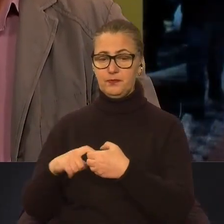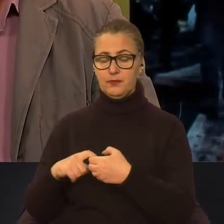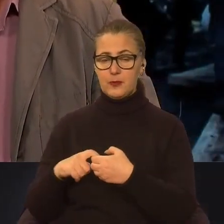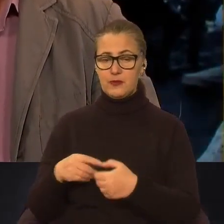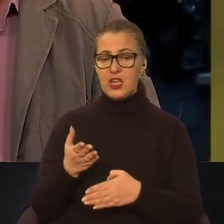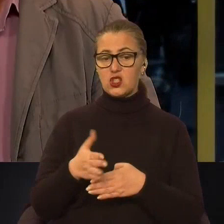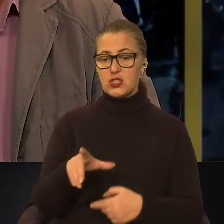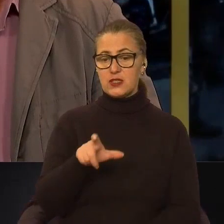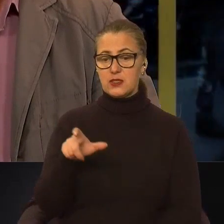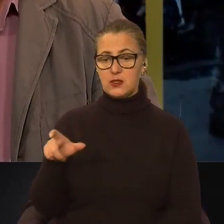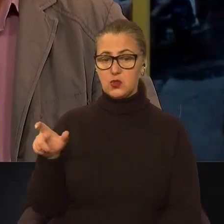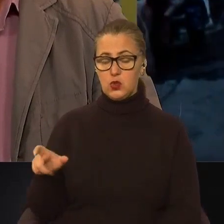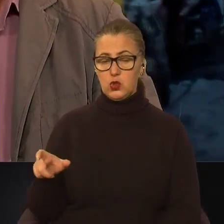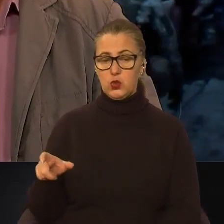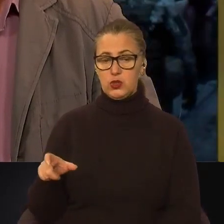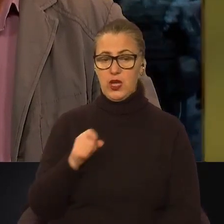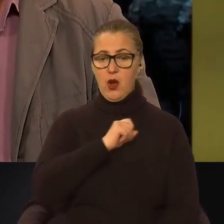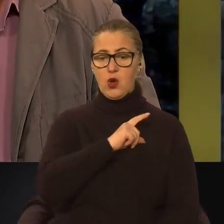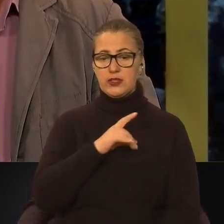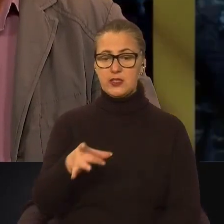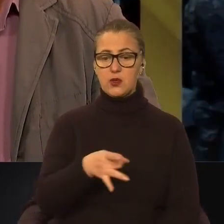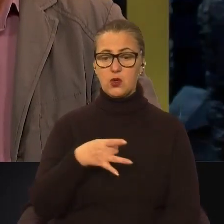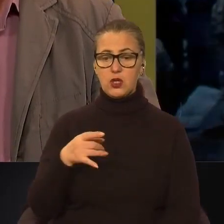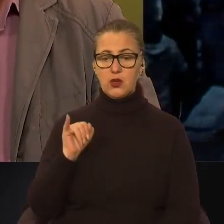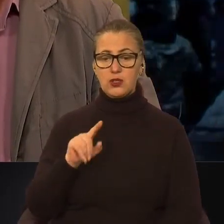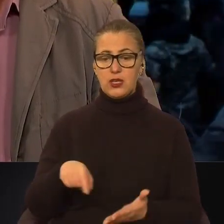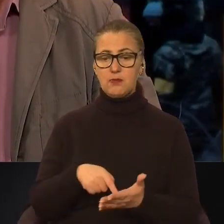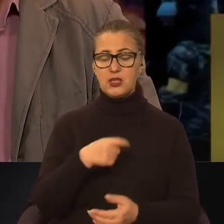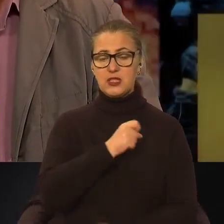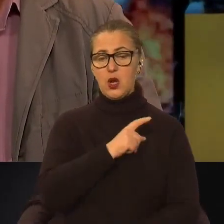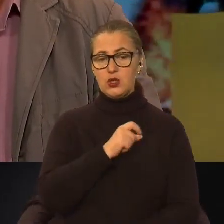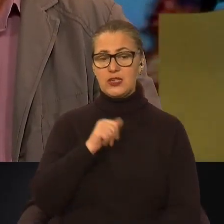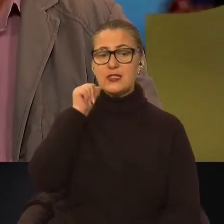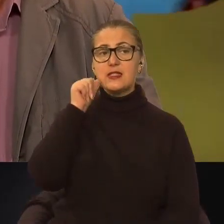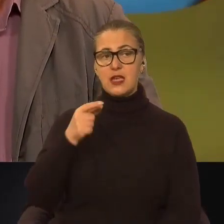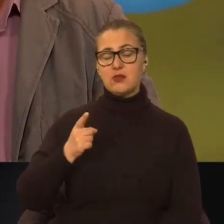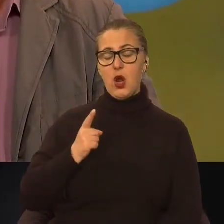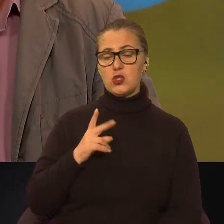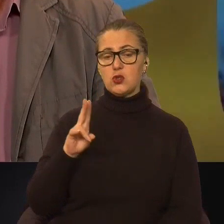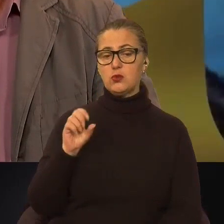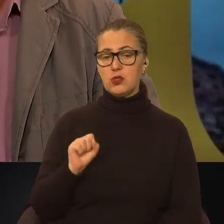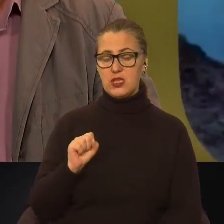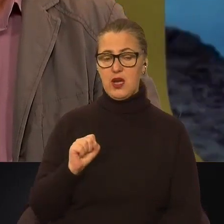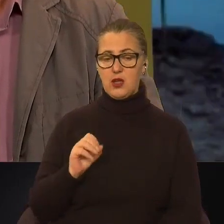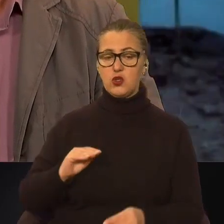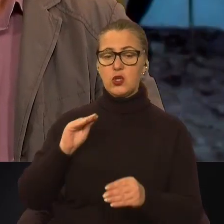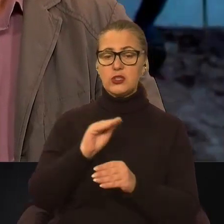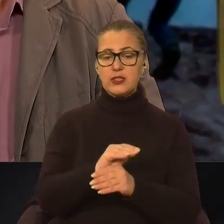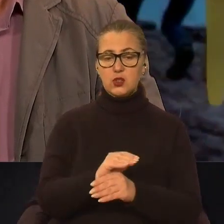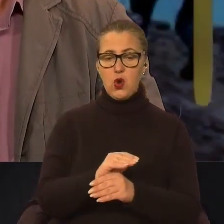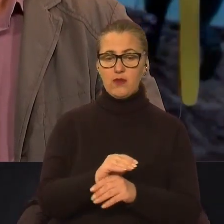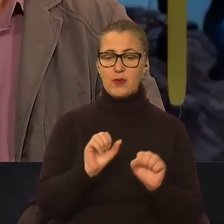споживачів Одеського регіону і міста Одеси завтра Очікуємо на додаткові